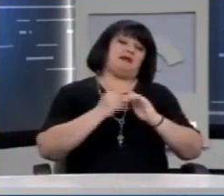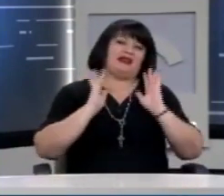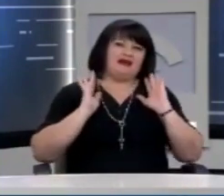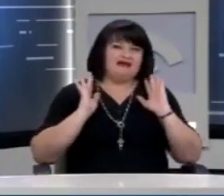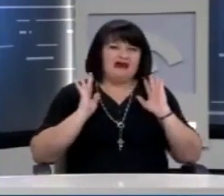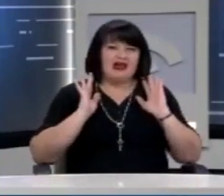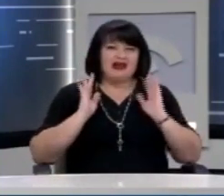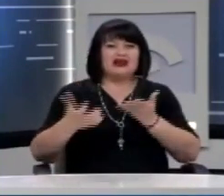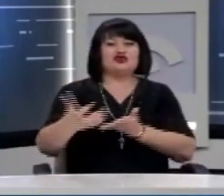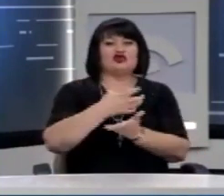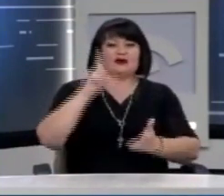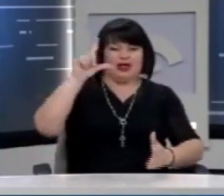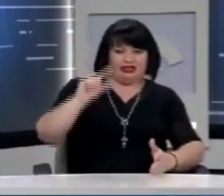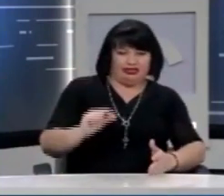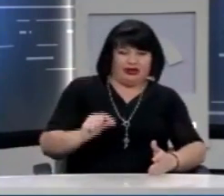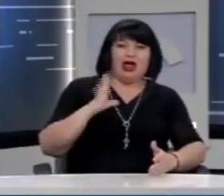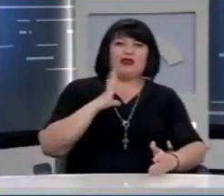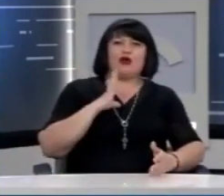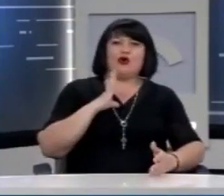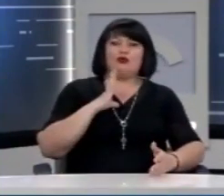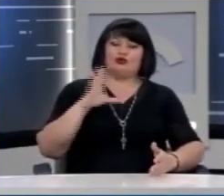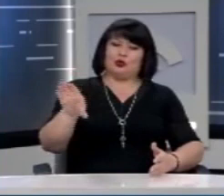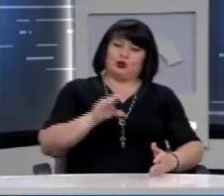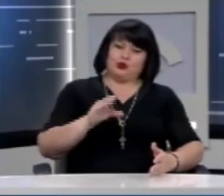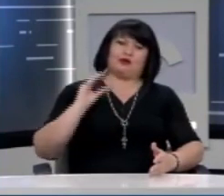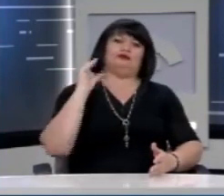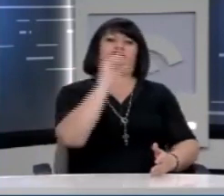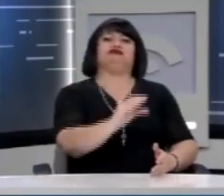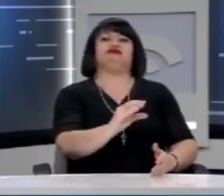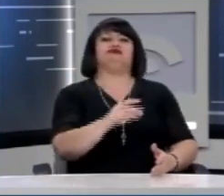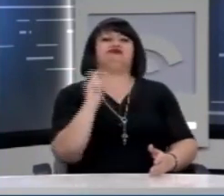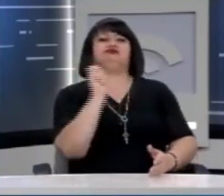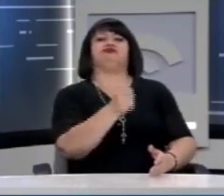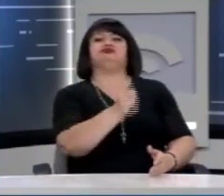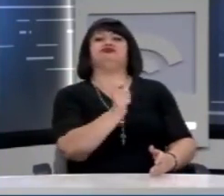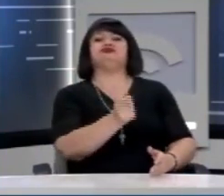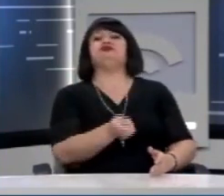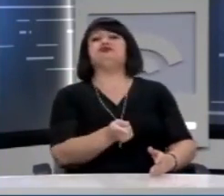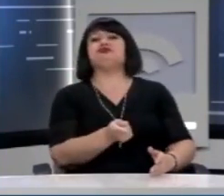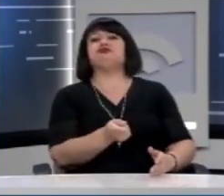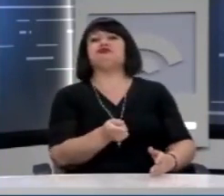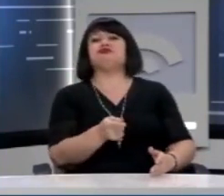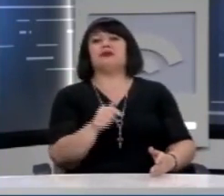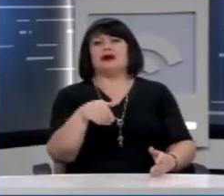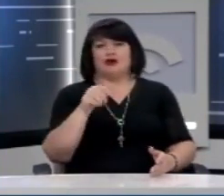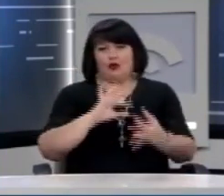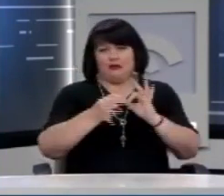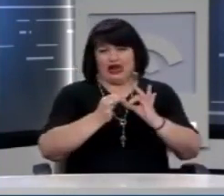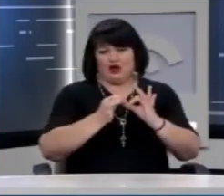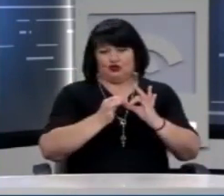αφαιρούν λαϊκό εισόδημα για να χρηματοδοτήσουν πλουσιοπάροχα εγχώριους και ξένους